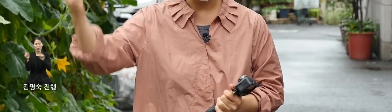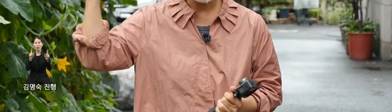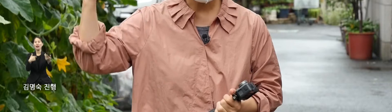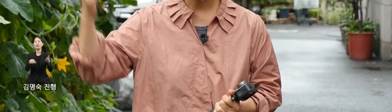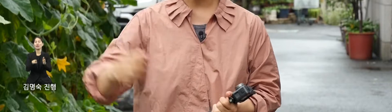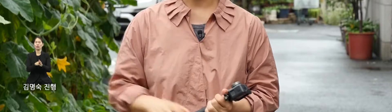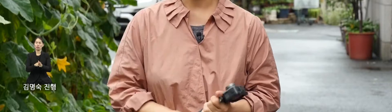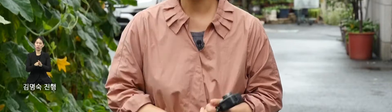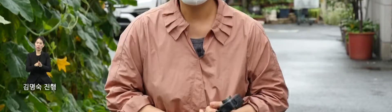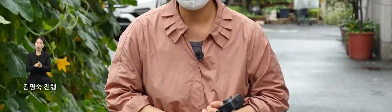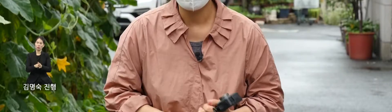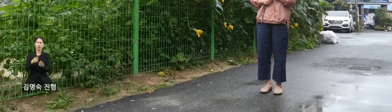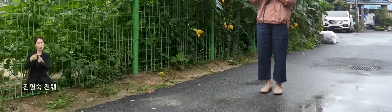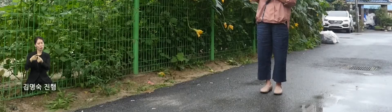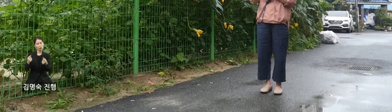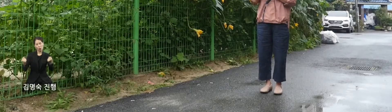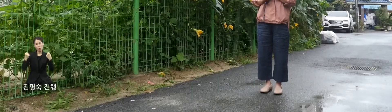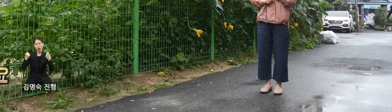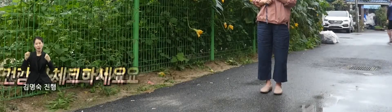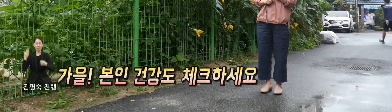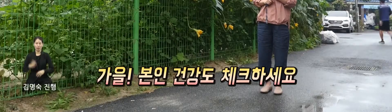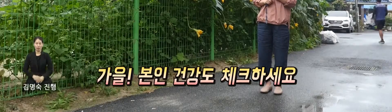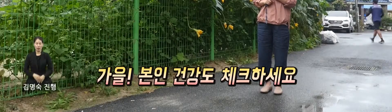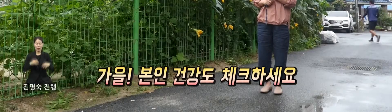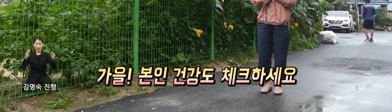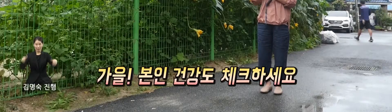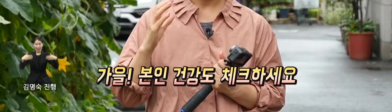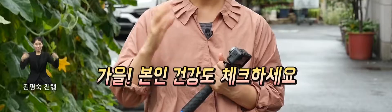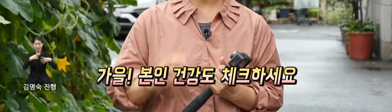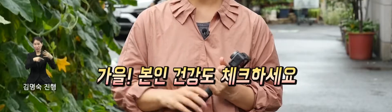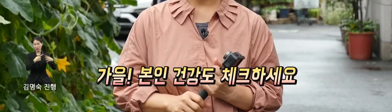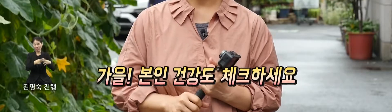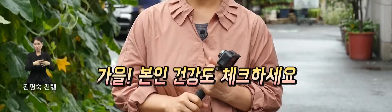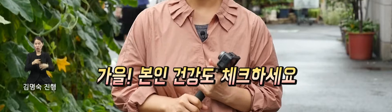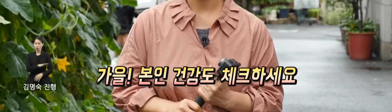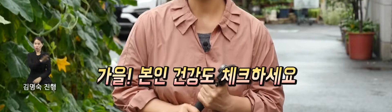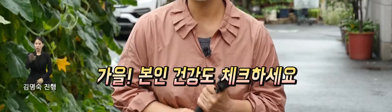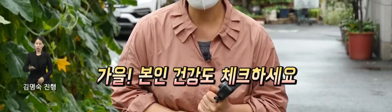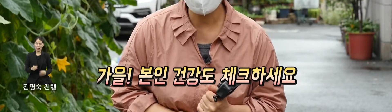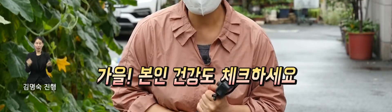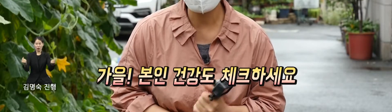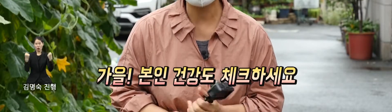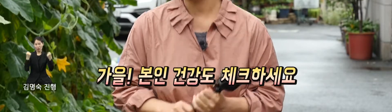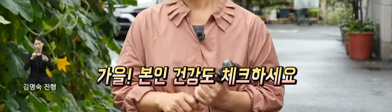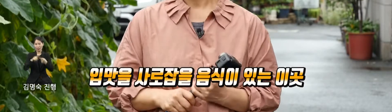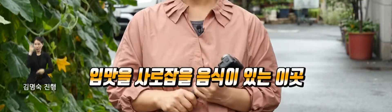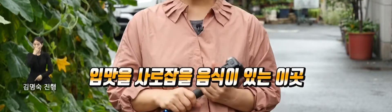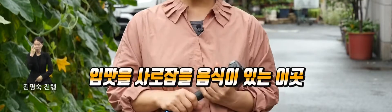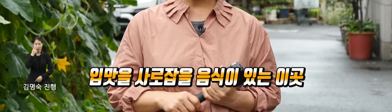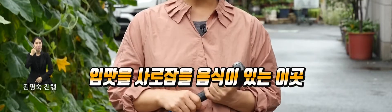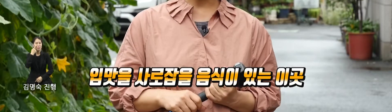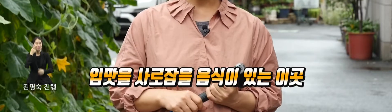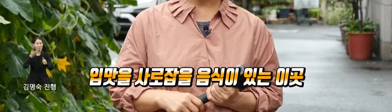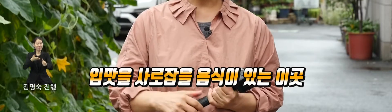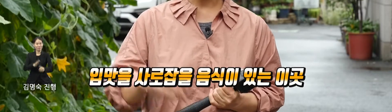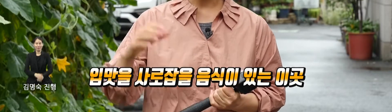무엇보다 건강해야 되지 않겠습니까? 가을에 한번 우리의 건강을 체크해보는 것도 참 좋을 것 같습니다. 저는